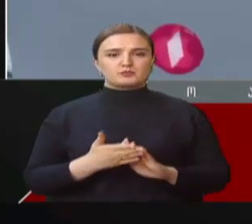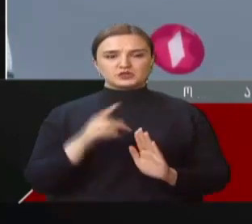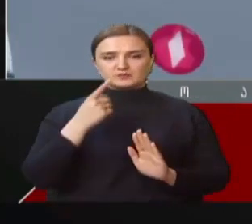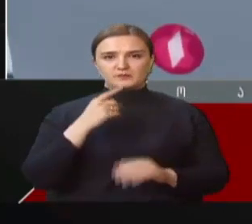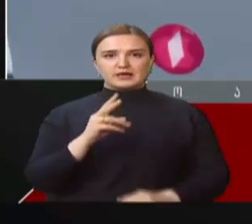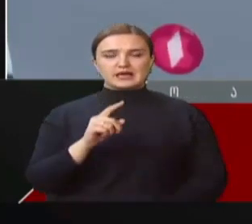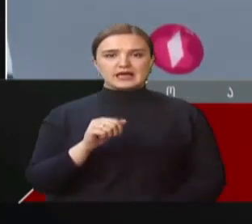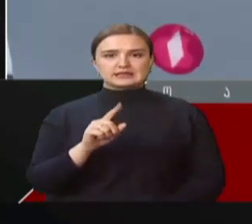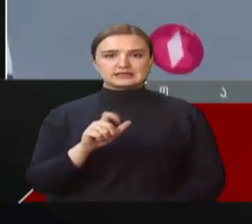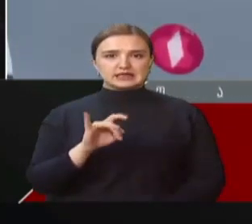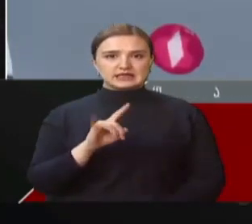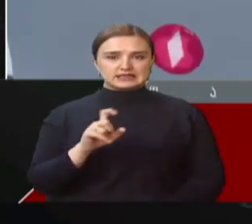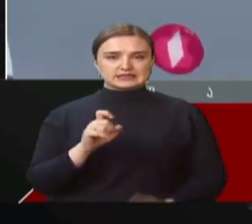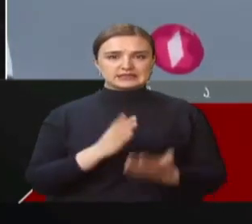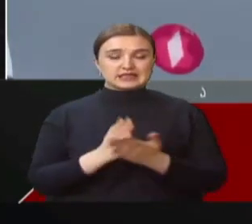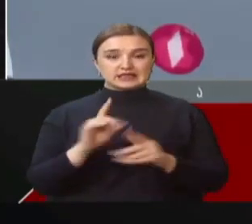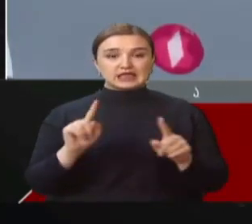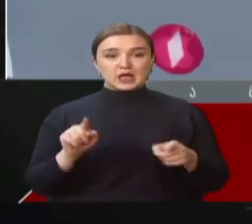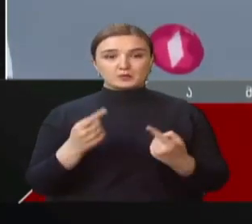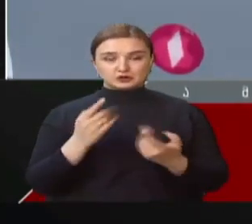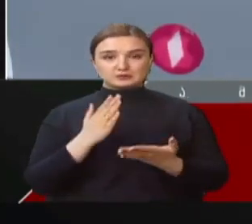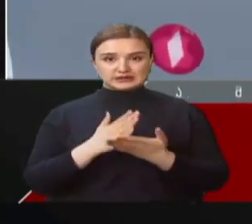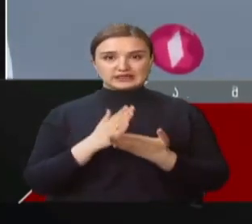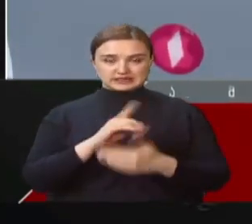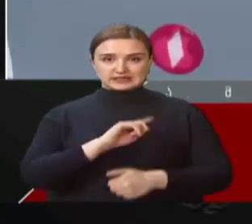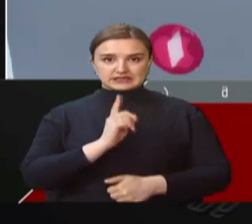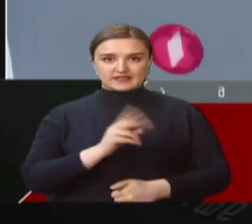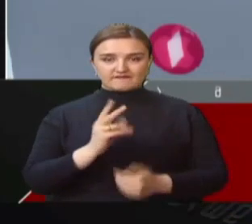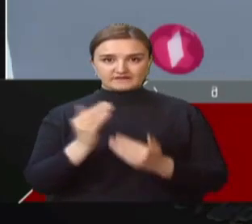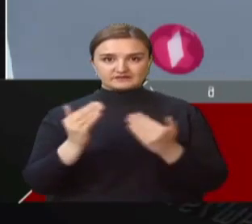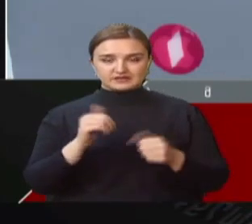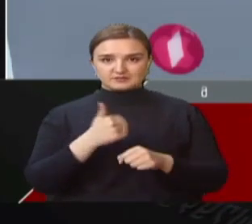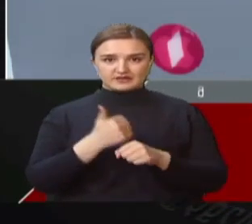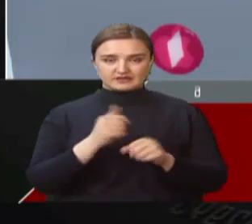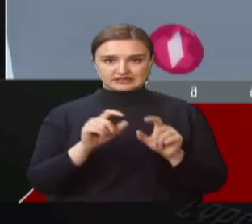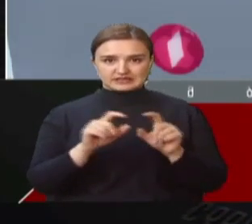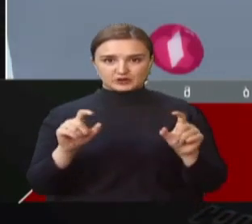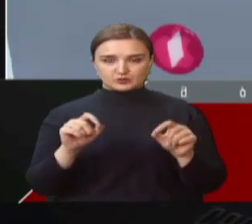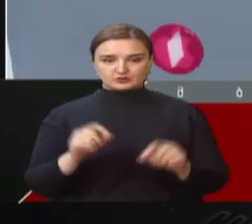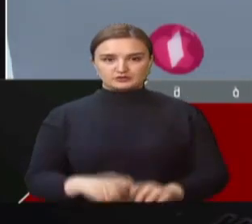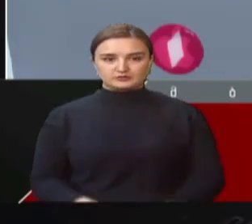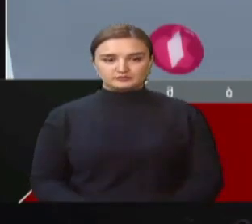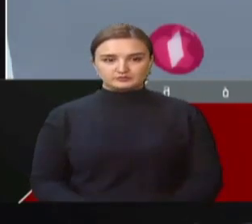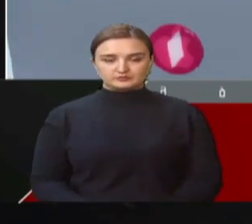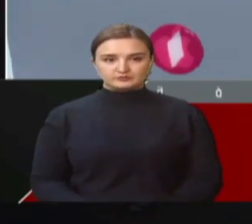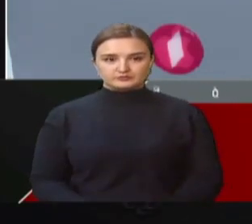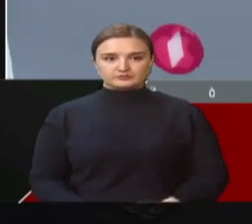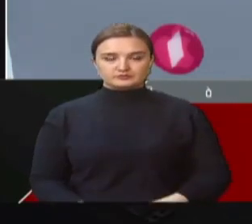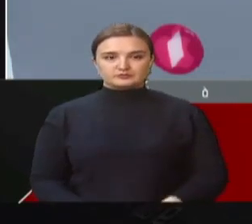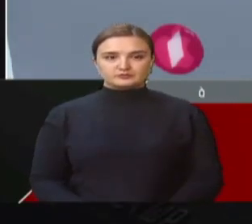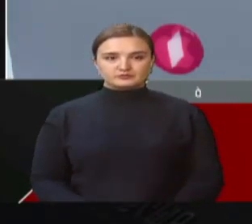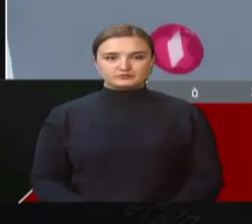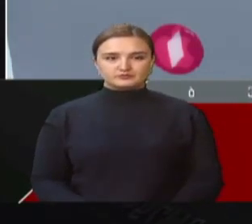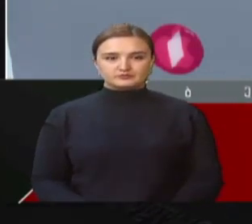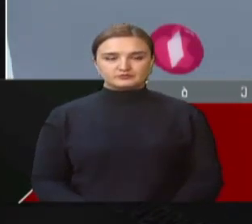გულისხმობ მამუკა ხაზარაძეს, სტრატეგია აღმაშენებელი არის ის ძალა, რომლისთვისაც მთავარია სტატუსი ქვეყანა დავასრულებს